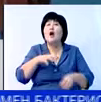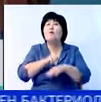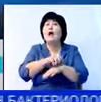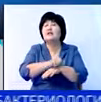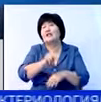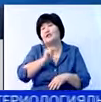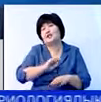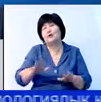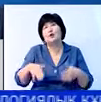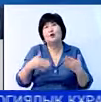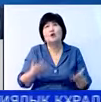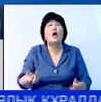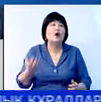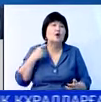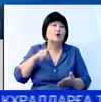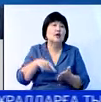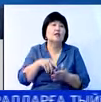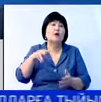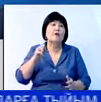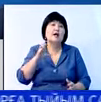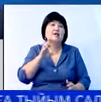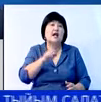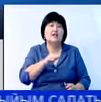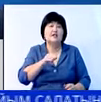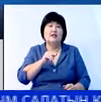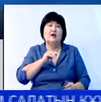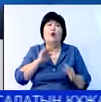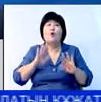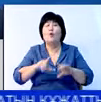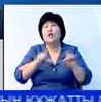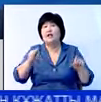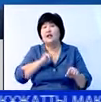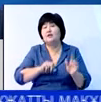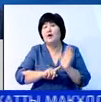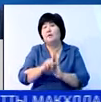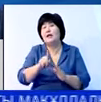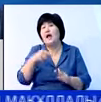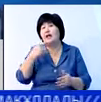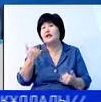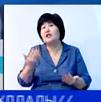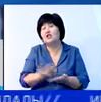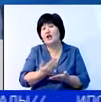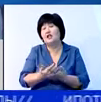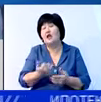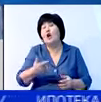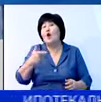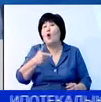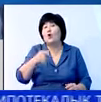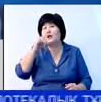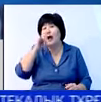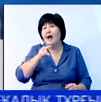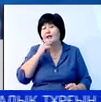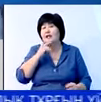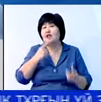қызметін ұсынуда. Қызылорда қаласында массаж қызмет орталығын бастап жатырмыз. Тағы да айта кететін жаңалық, бізде Golden Қазақстан деген ұйым